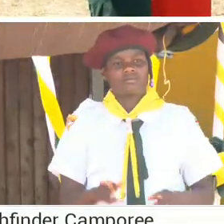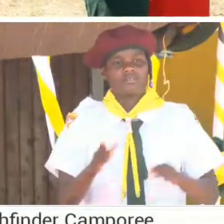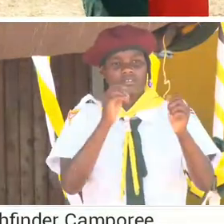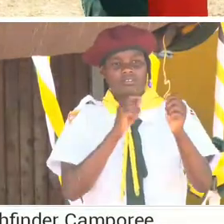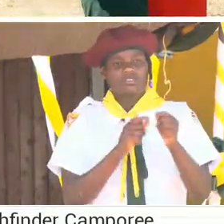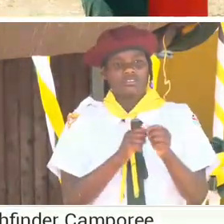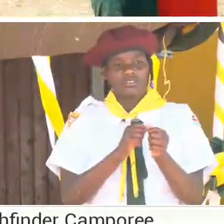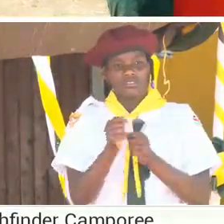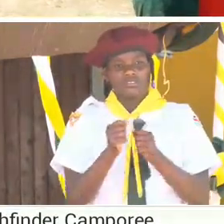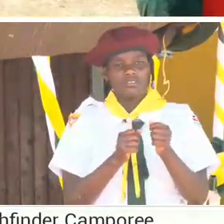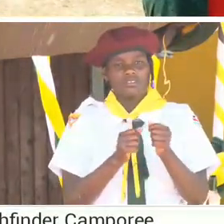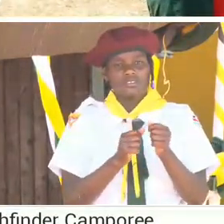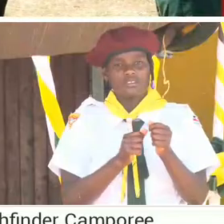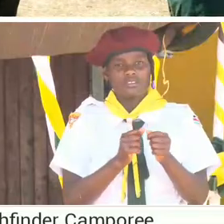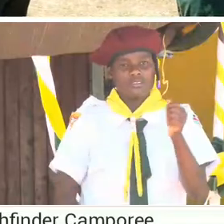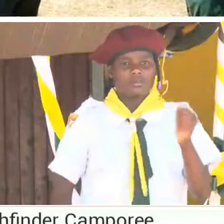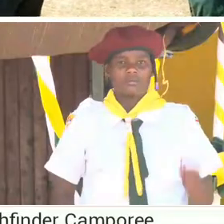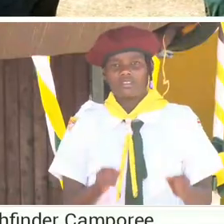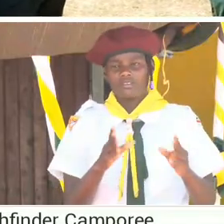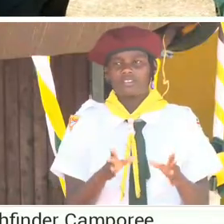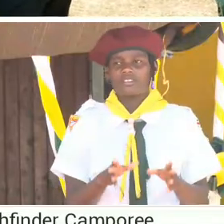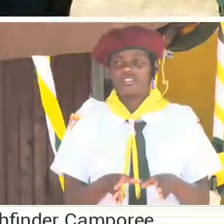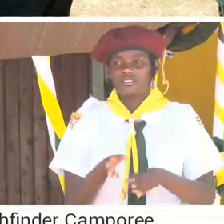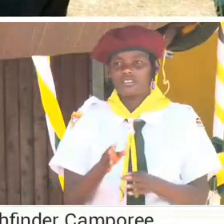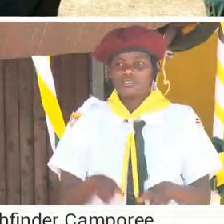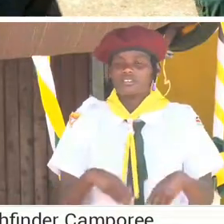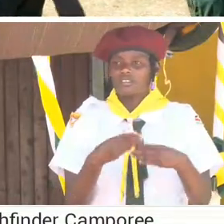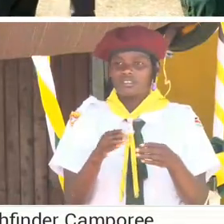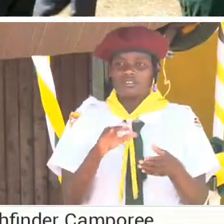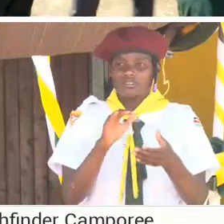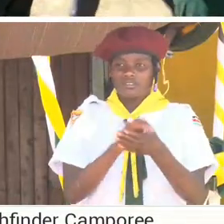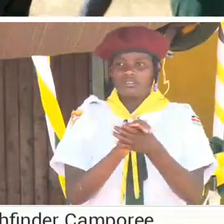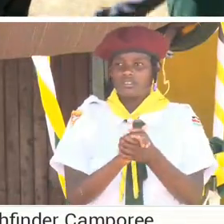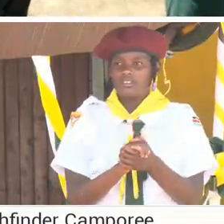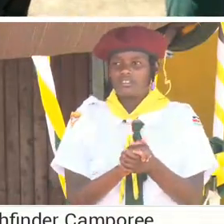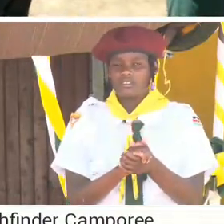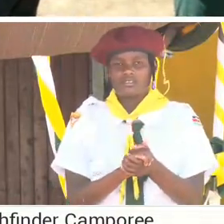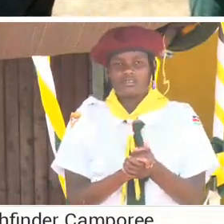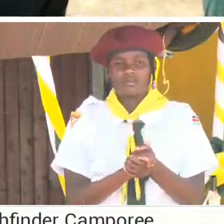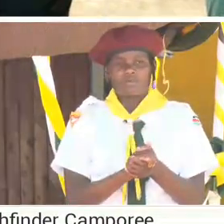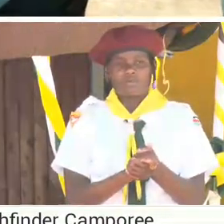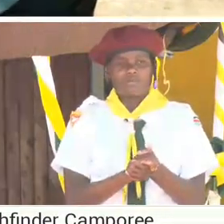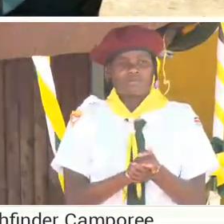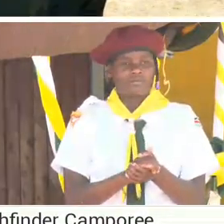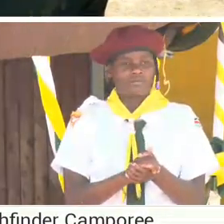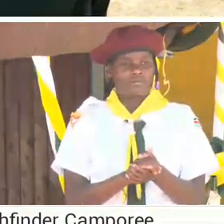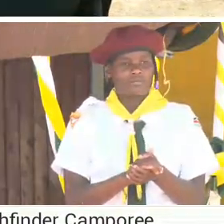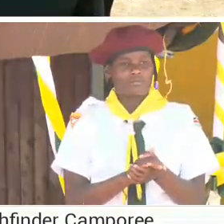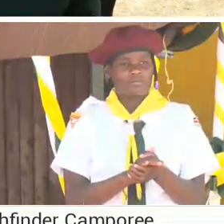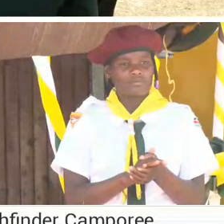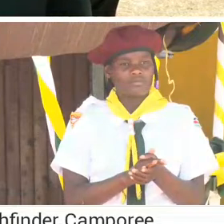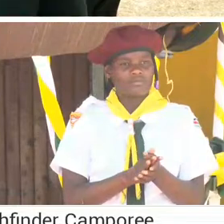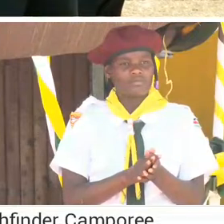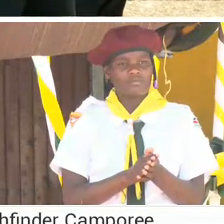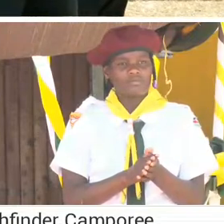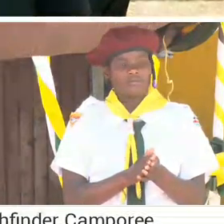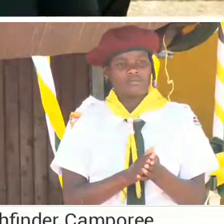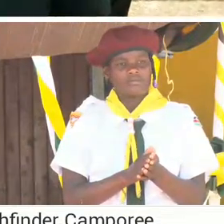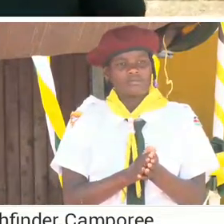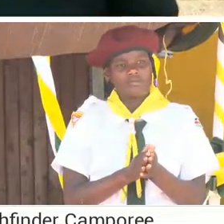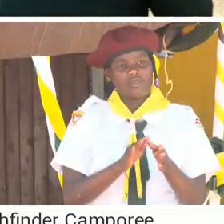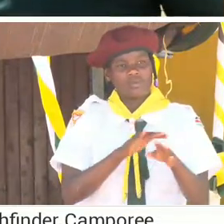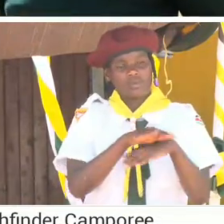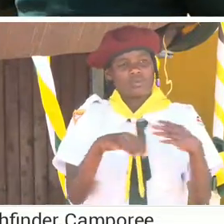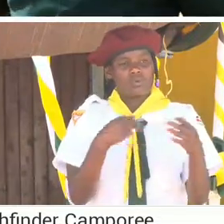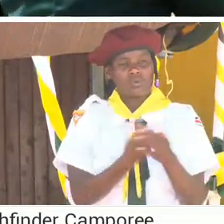hizo? Bwana wabariki sana. Lakini pia katibu executive secretary wa Tanzania Rift Valley Field